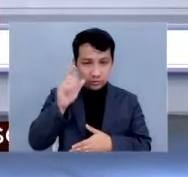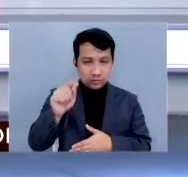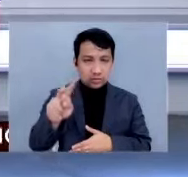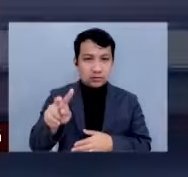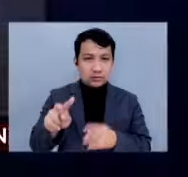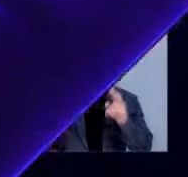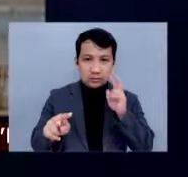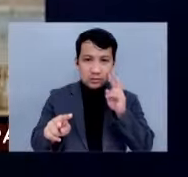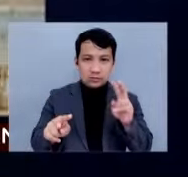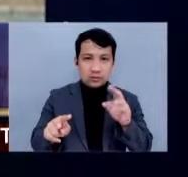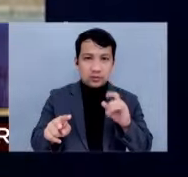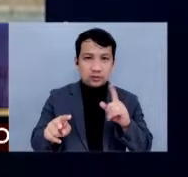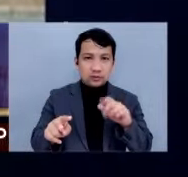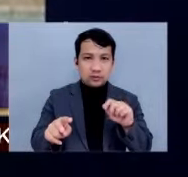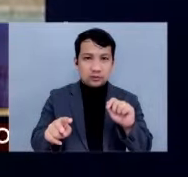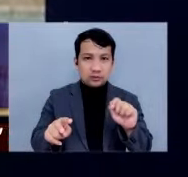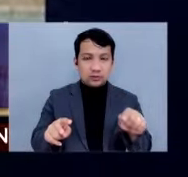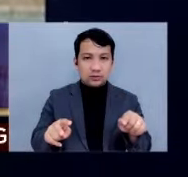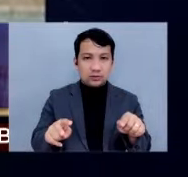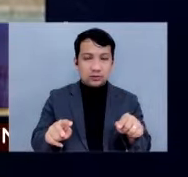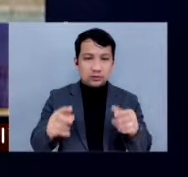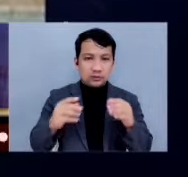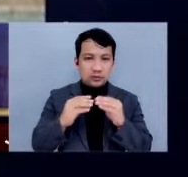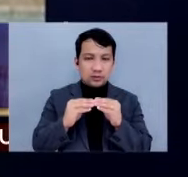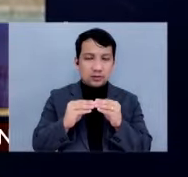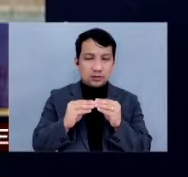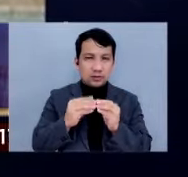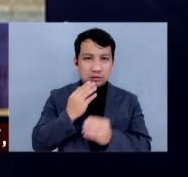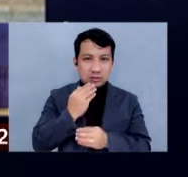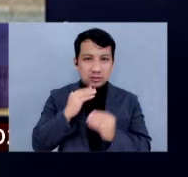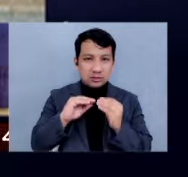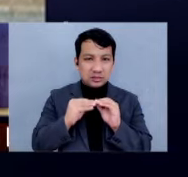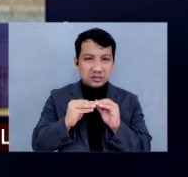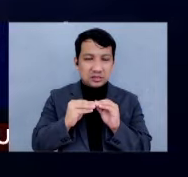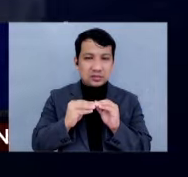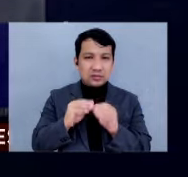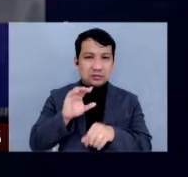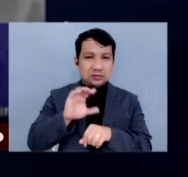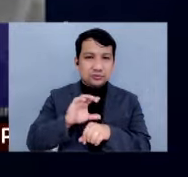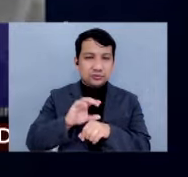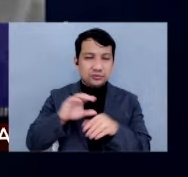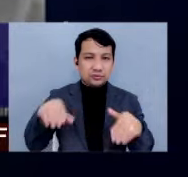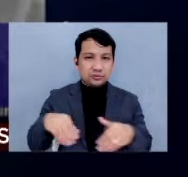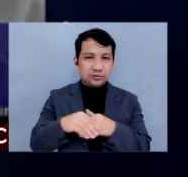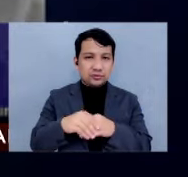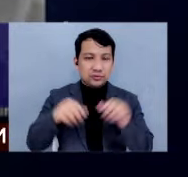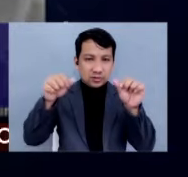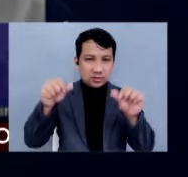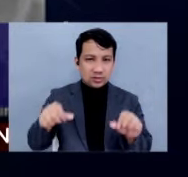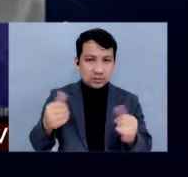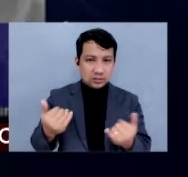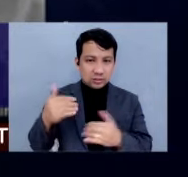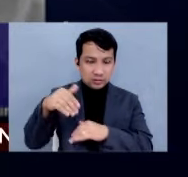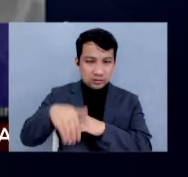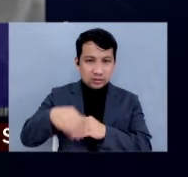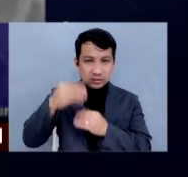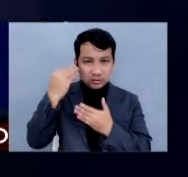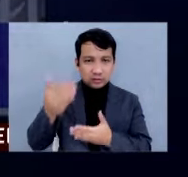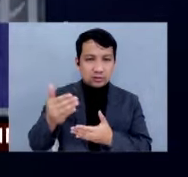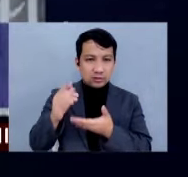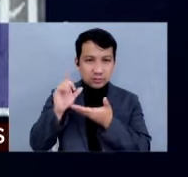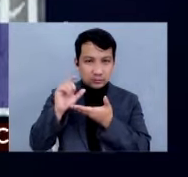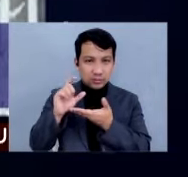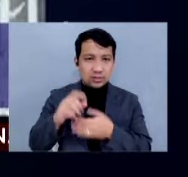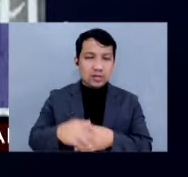Cortez. Extra sweet ang kiss nila sa kanilang church wedding na kakapost lang ngayong gabi ng kanilang photographers.